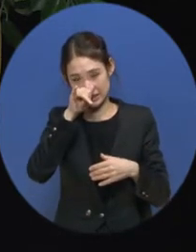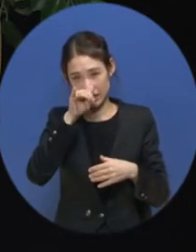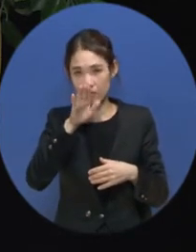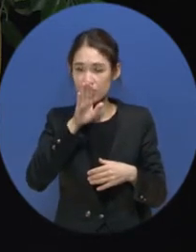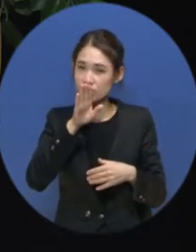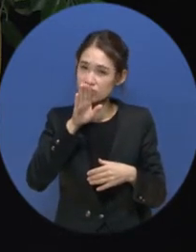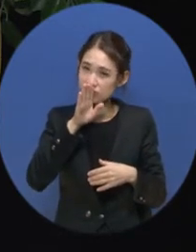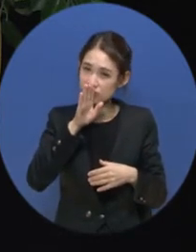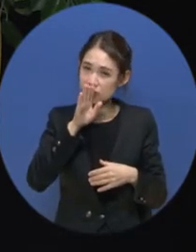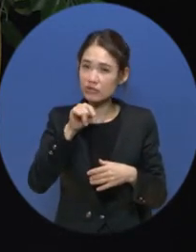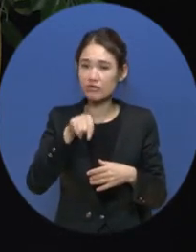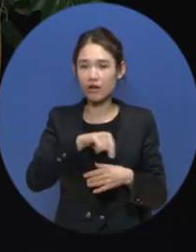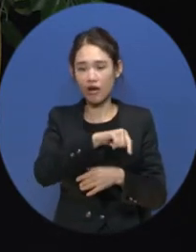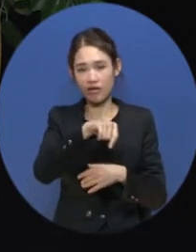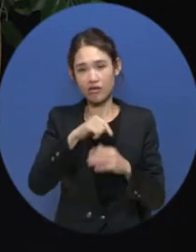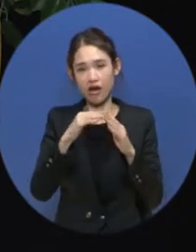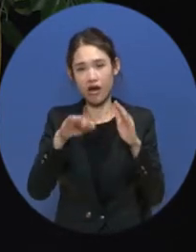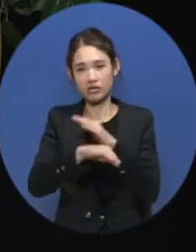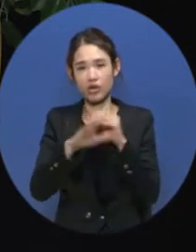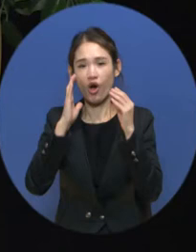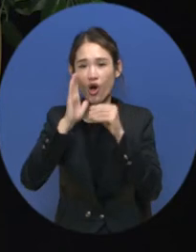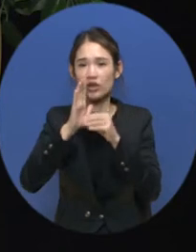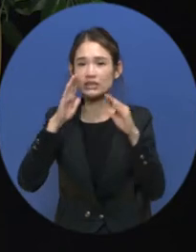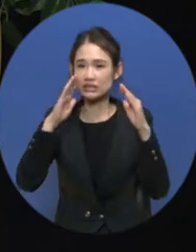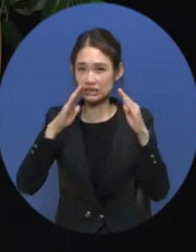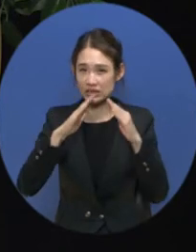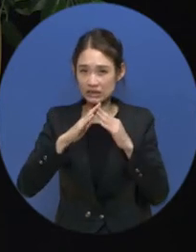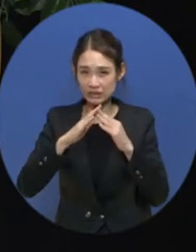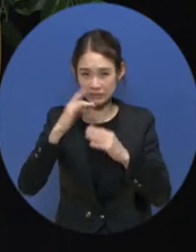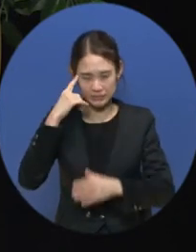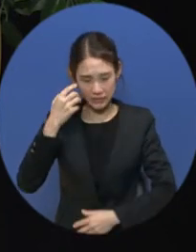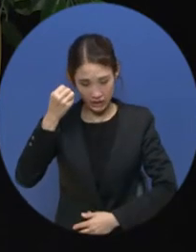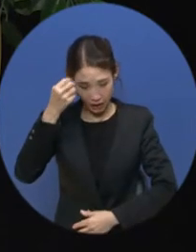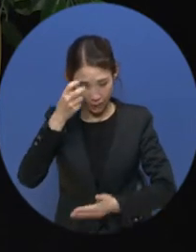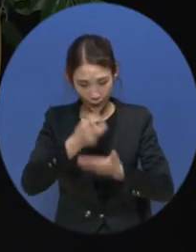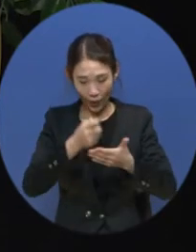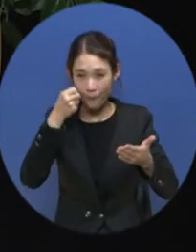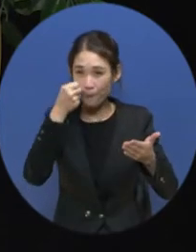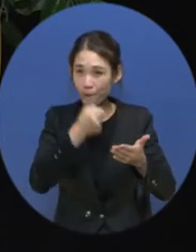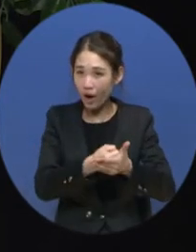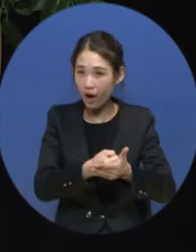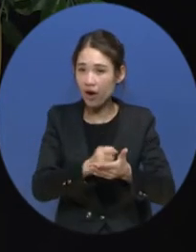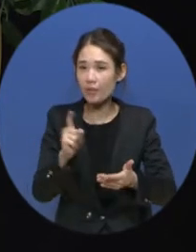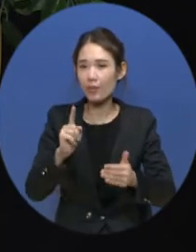그 어린이집이 가정 어린이집이라고 보시면 되는데 예. 이제 법령상으로는